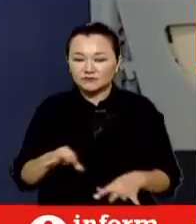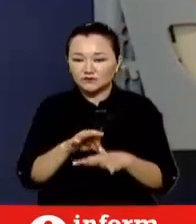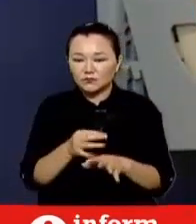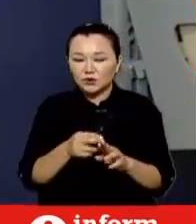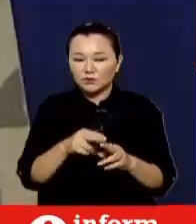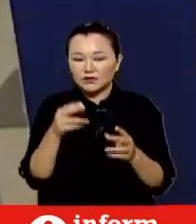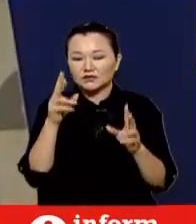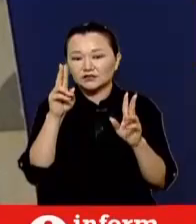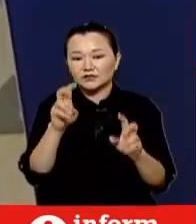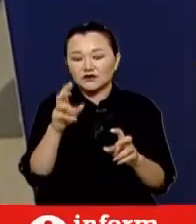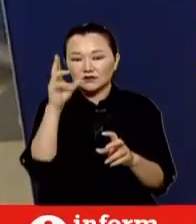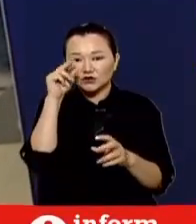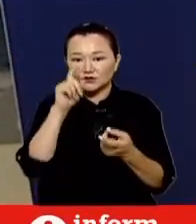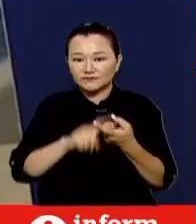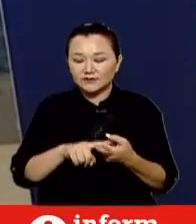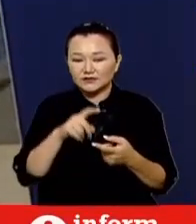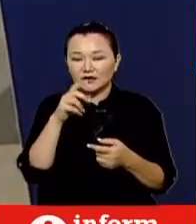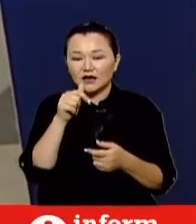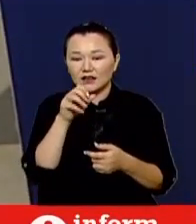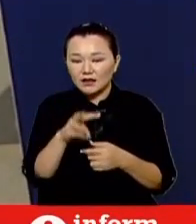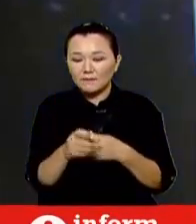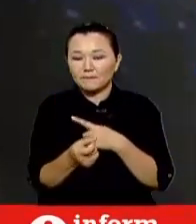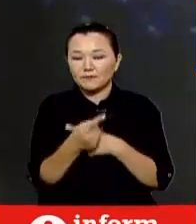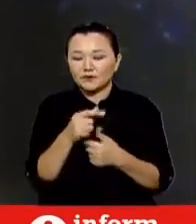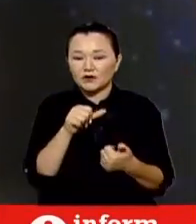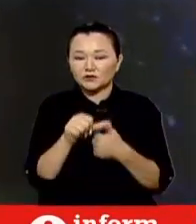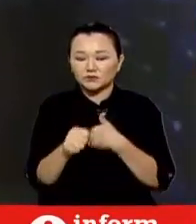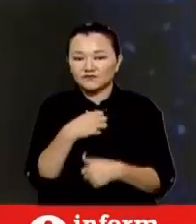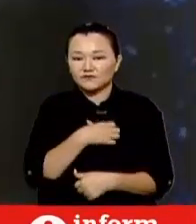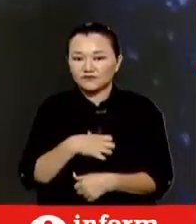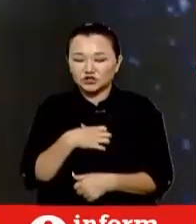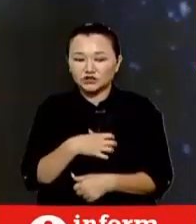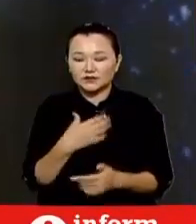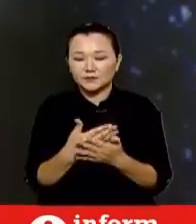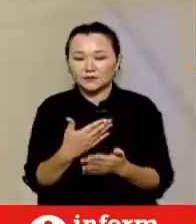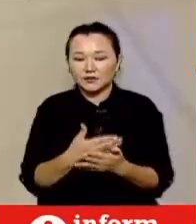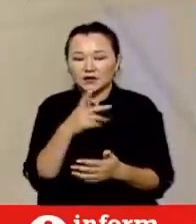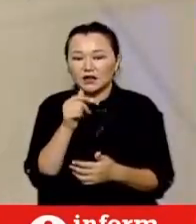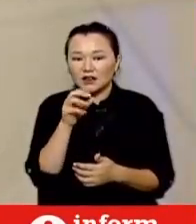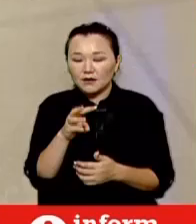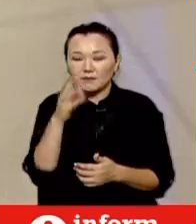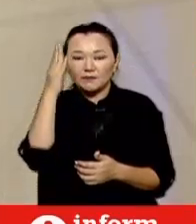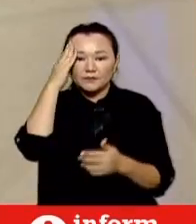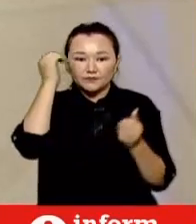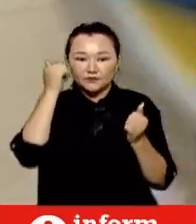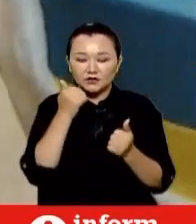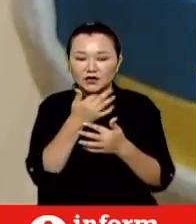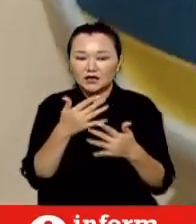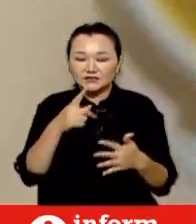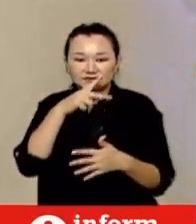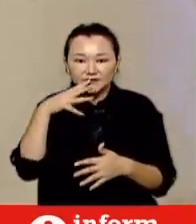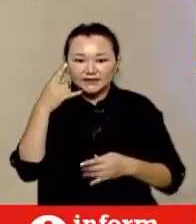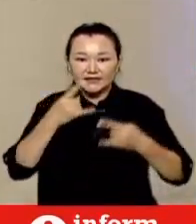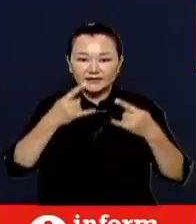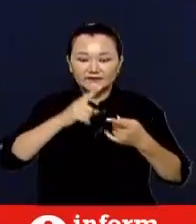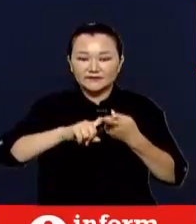айтулы датаға байланысты ғаламның пайда болуына айрықша маңызға ие. Мәселен, ғаламның бас киімінде әр түрлі түстегі